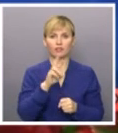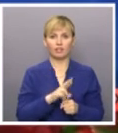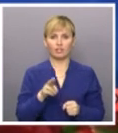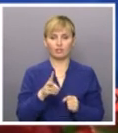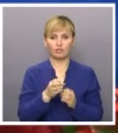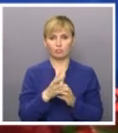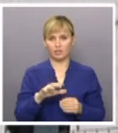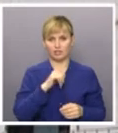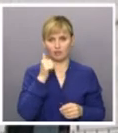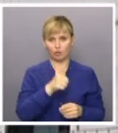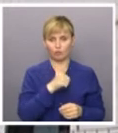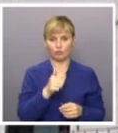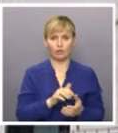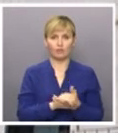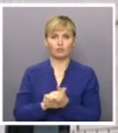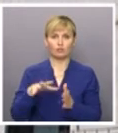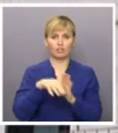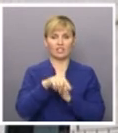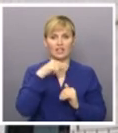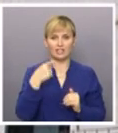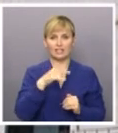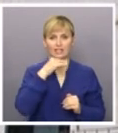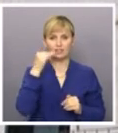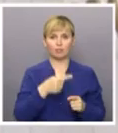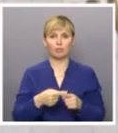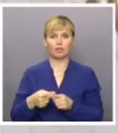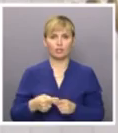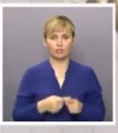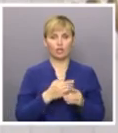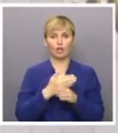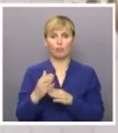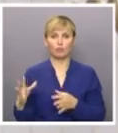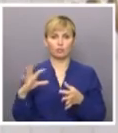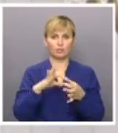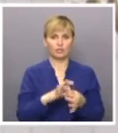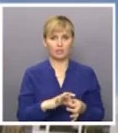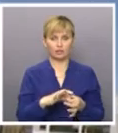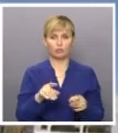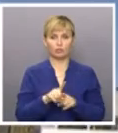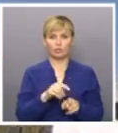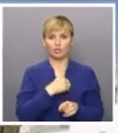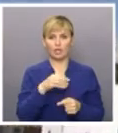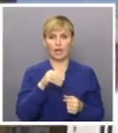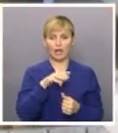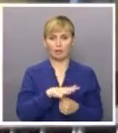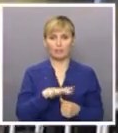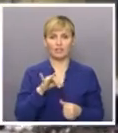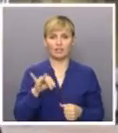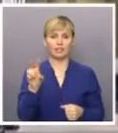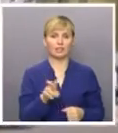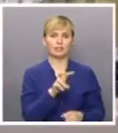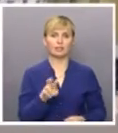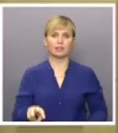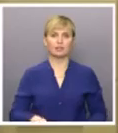января 2015 года. В союз вошли Россия, Казахстан и Беларусь. Позже присоединиться к союзу изъявили желание Армения и Кыргызстан.